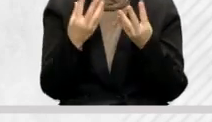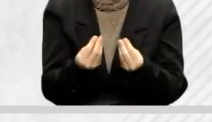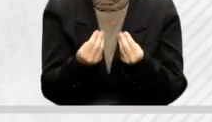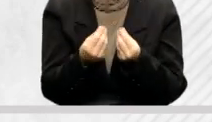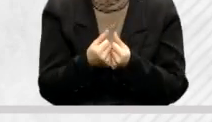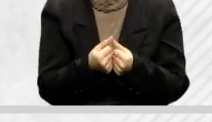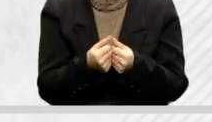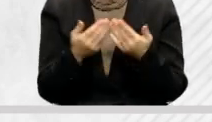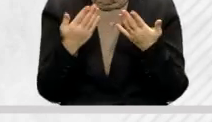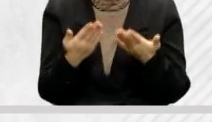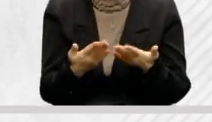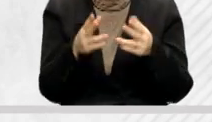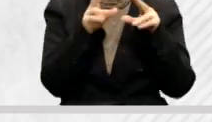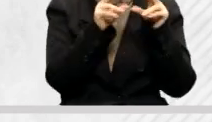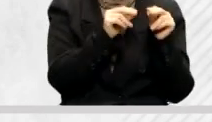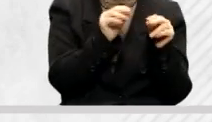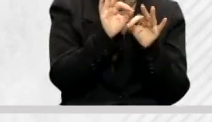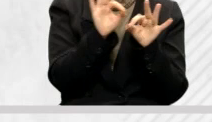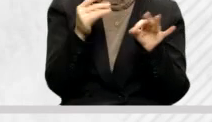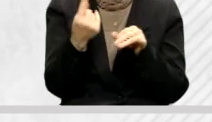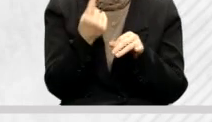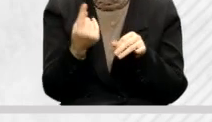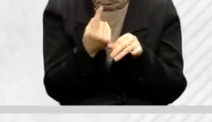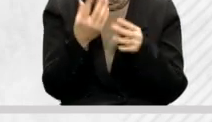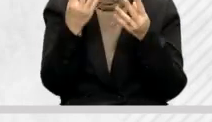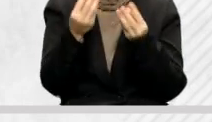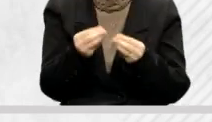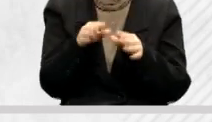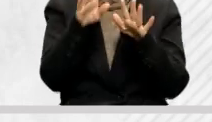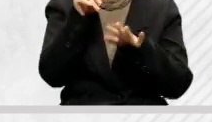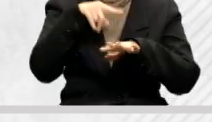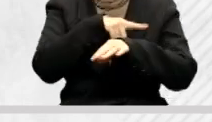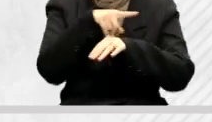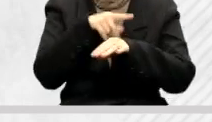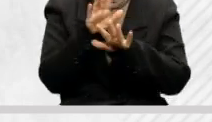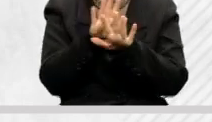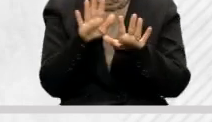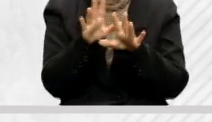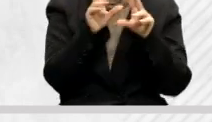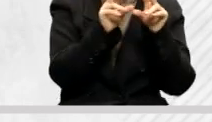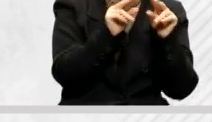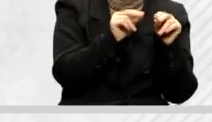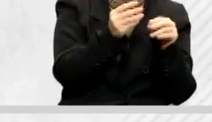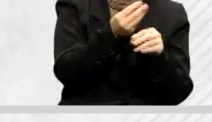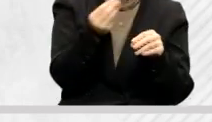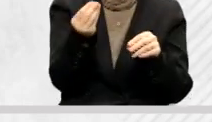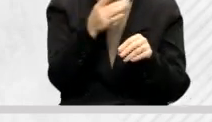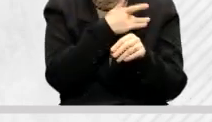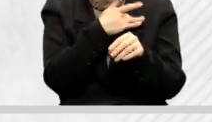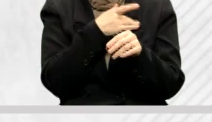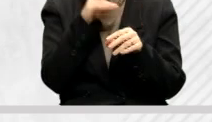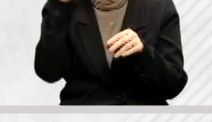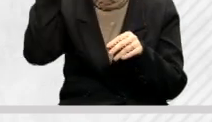uyku hiçbir şeyin olmadığı bir dönem değil. Uykunun çok canlı, rüyalarının